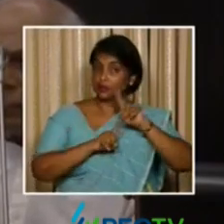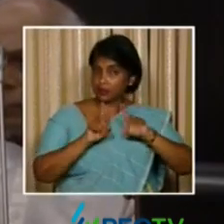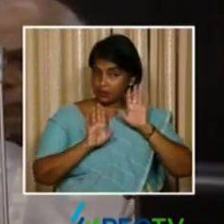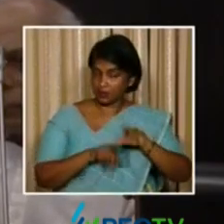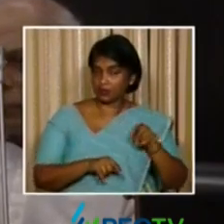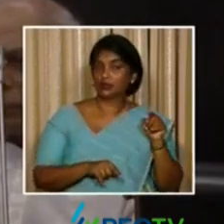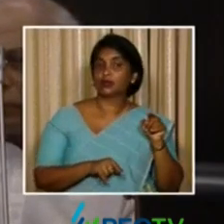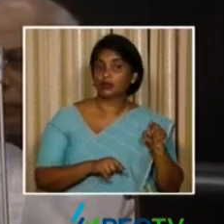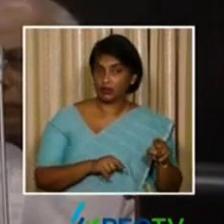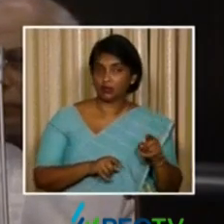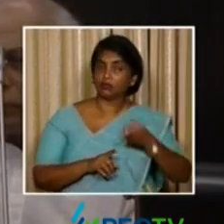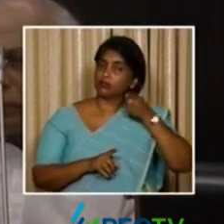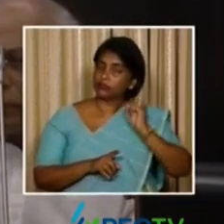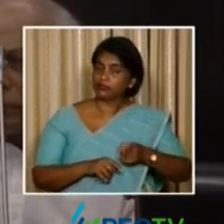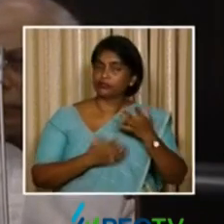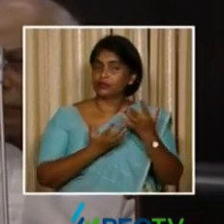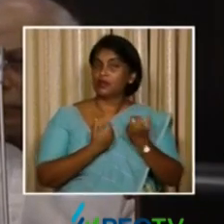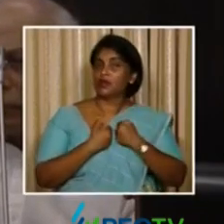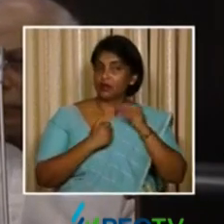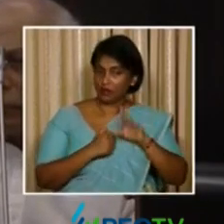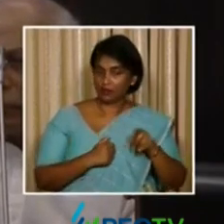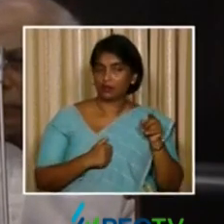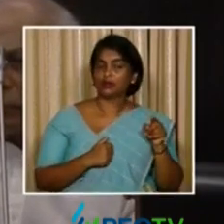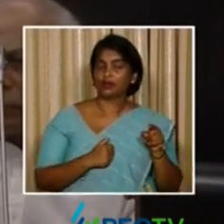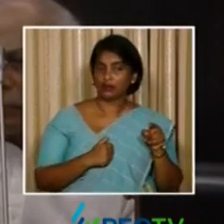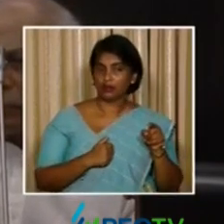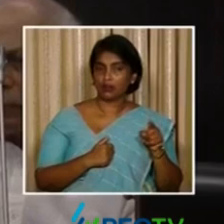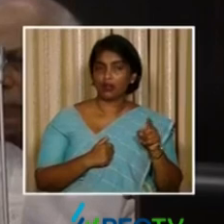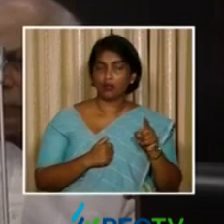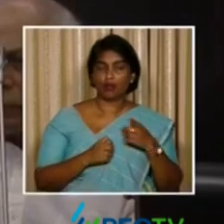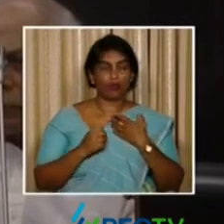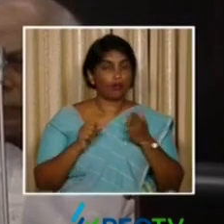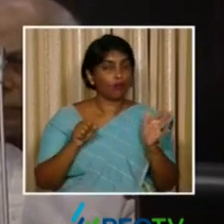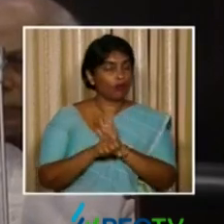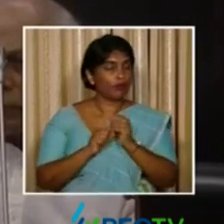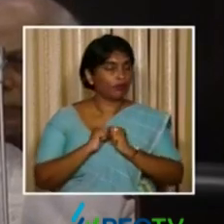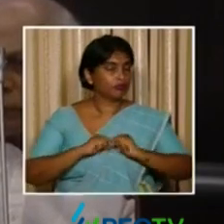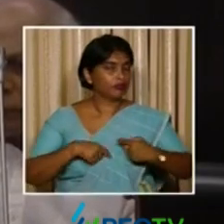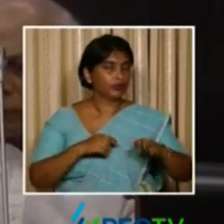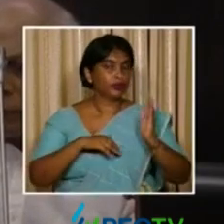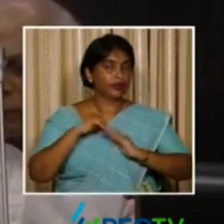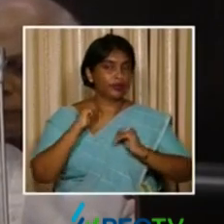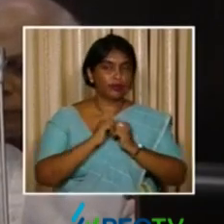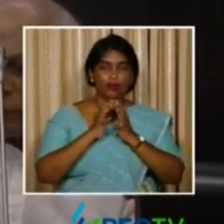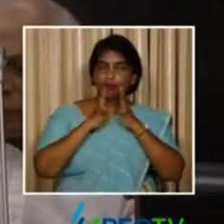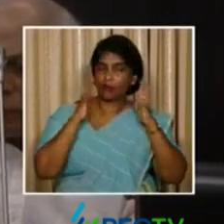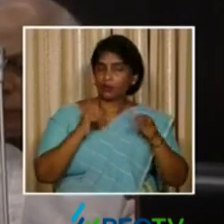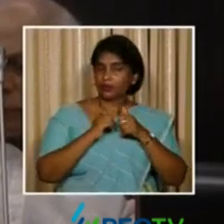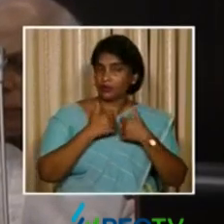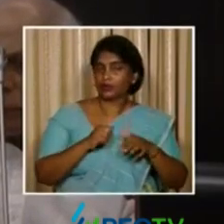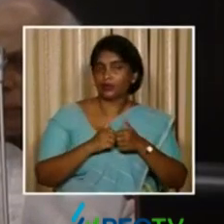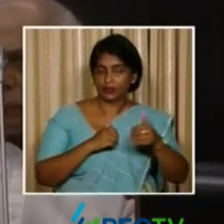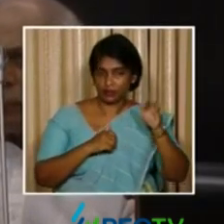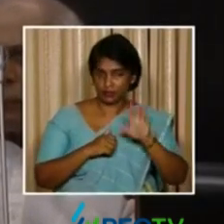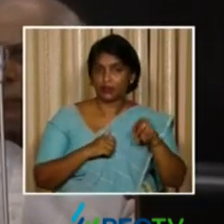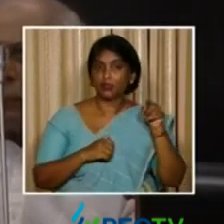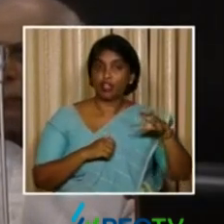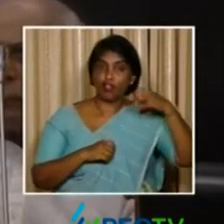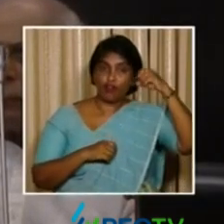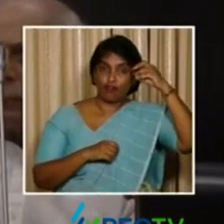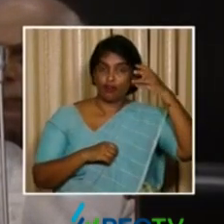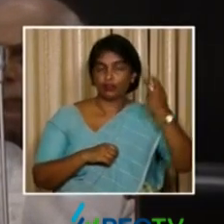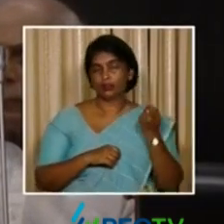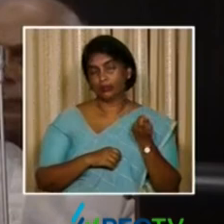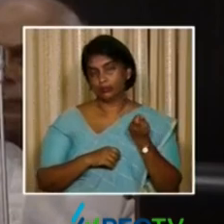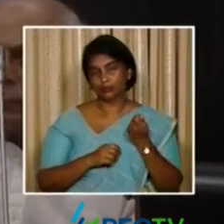அறிகுறிகள் தென்படுகின்றன. பொருளாதாரத்தை ஸ்திரப்படுத்துவதற்கு மிகவும் கடினமான பல பொருளாதார நடவடிக்கைகளை அரசாங்கம் எடுத்துள்ளது.